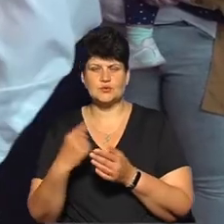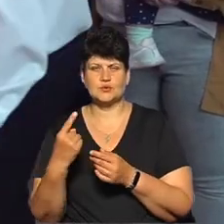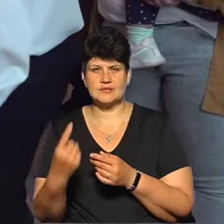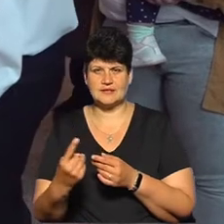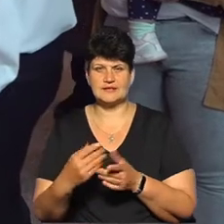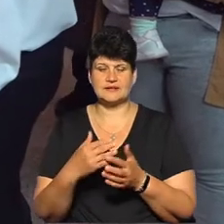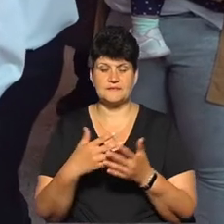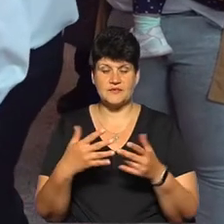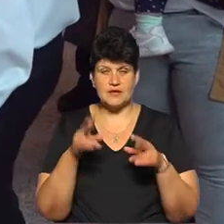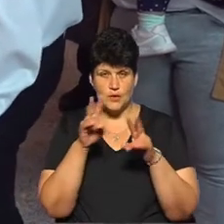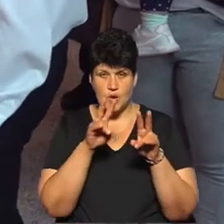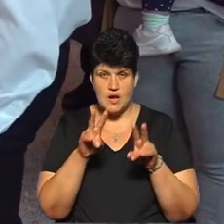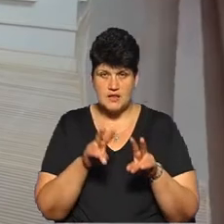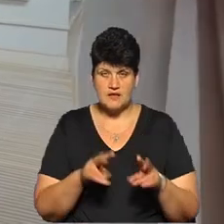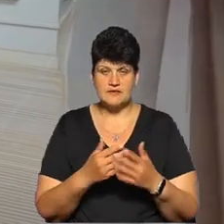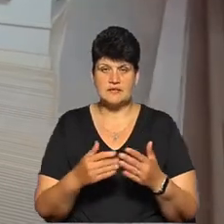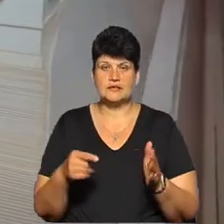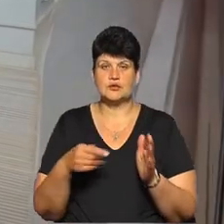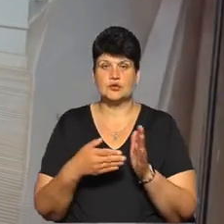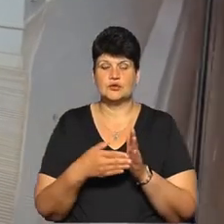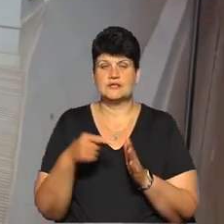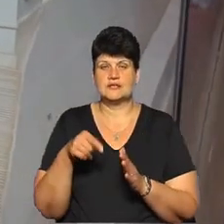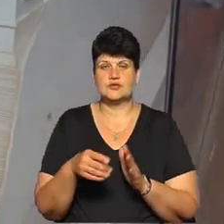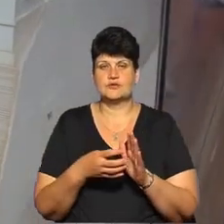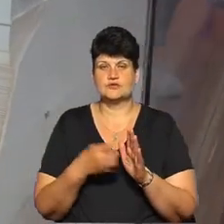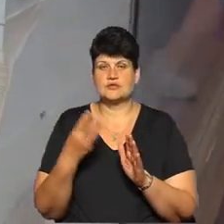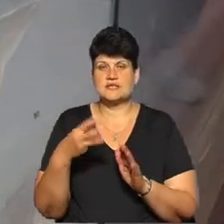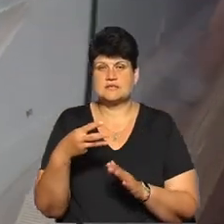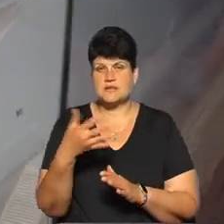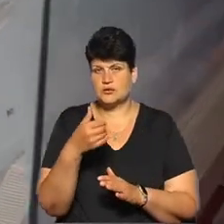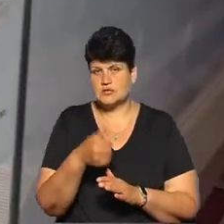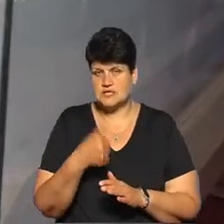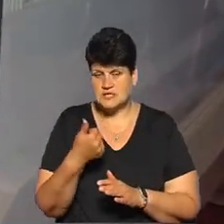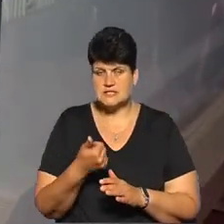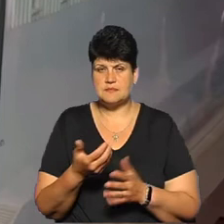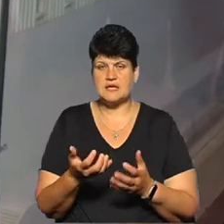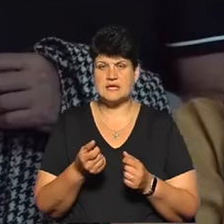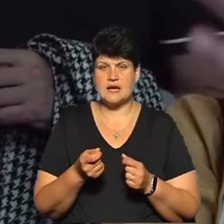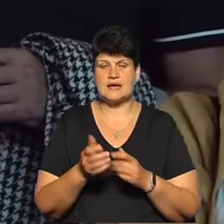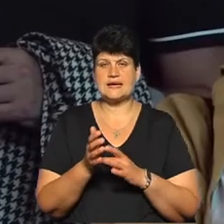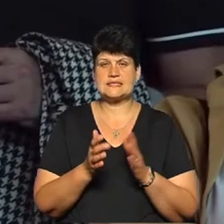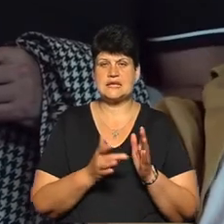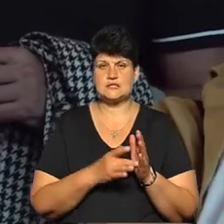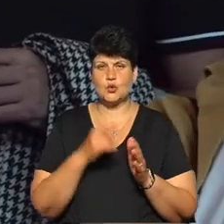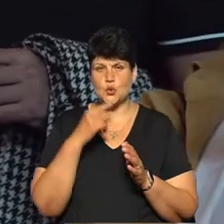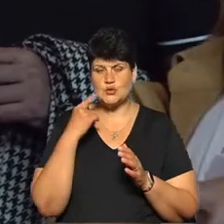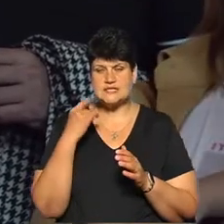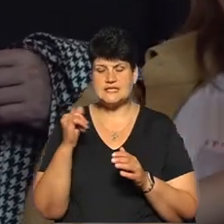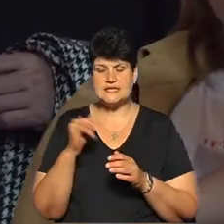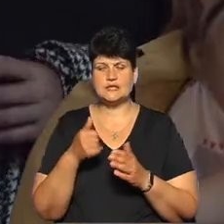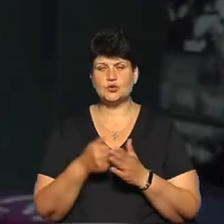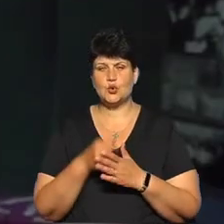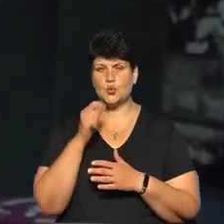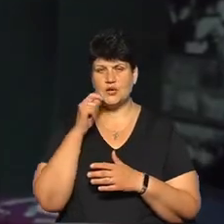квесту оглядають виставки до 1035-ї річниці прийняття християнства на Русі, а також до Дня Української Державності, каже директор